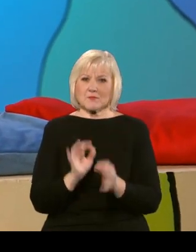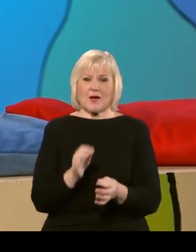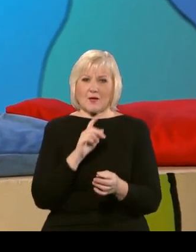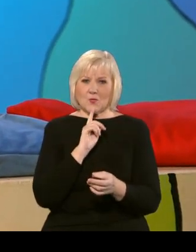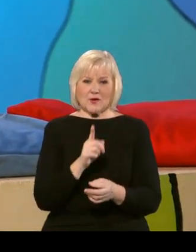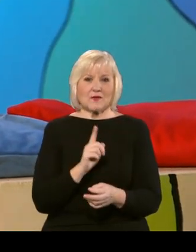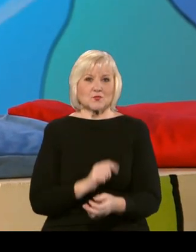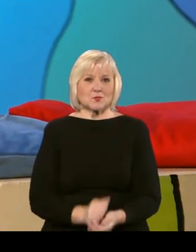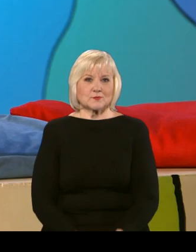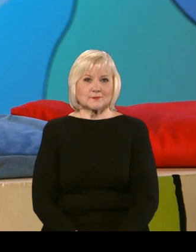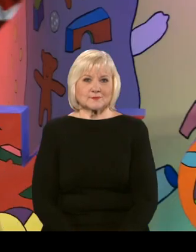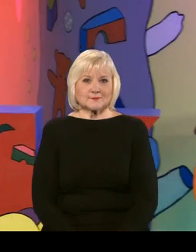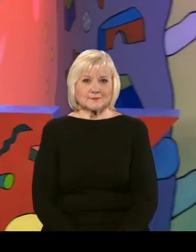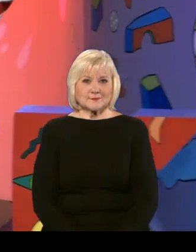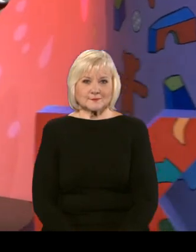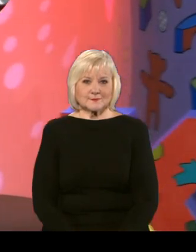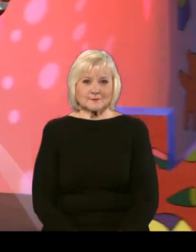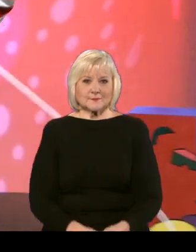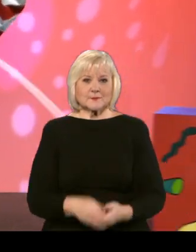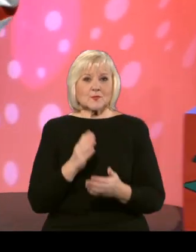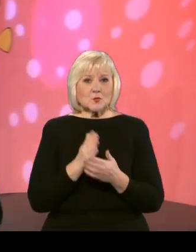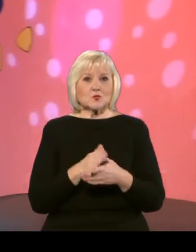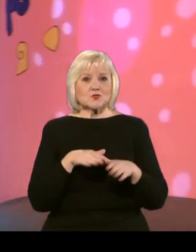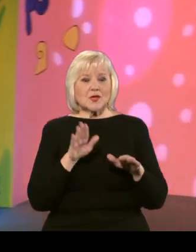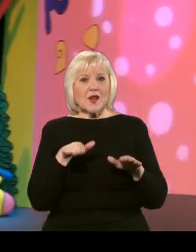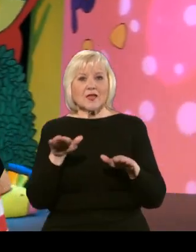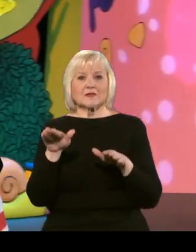Majdo. Juhu.